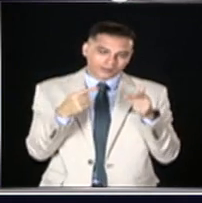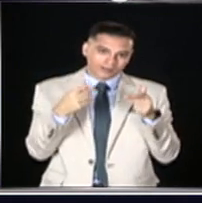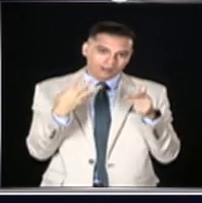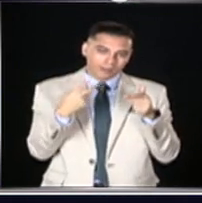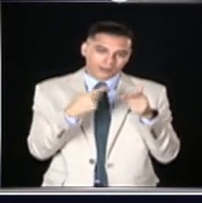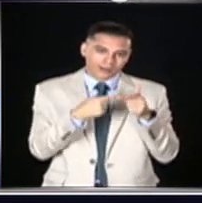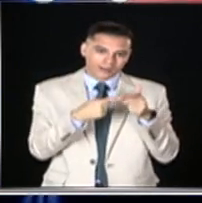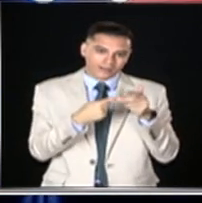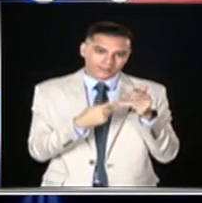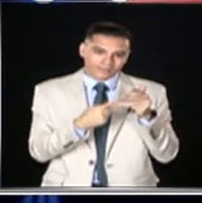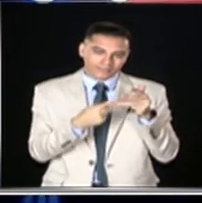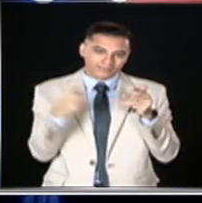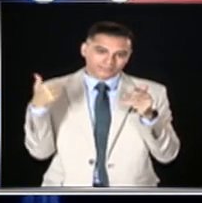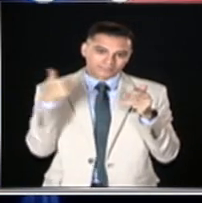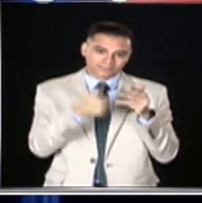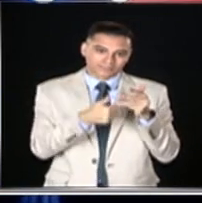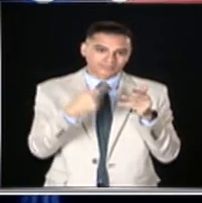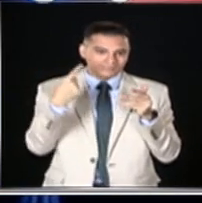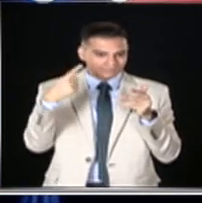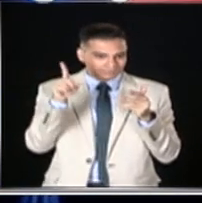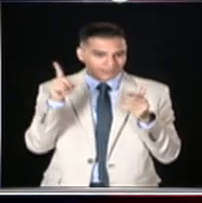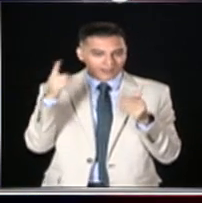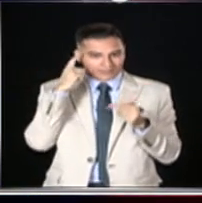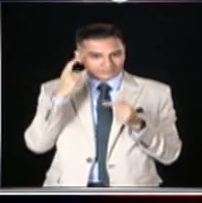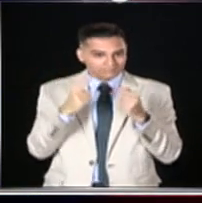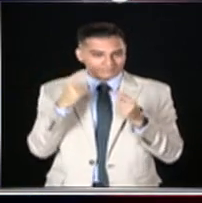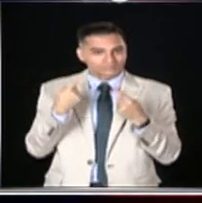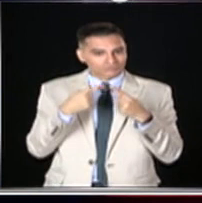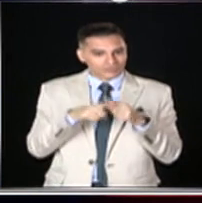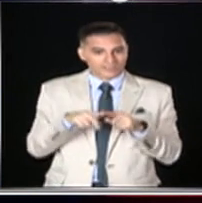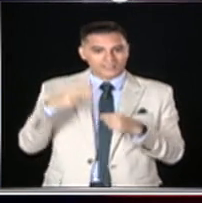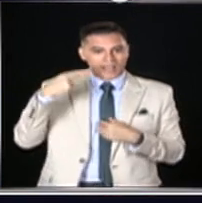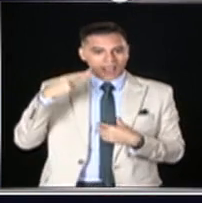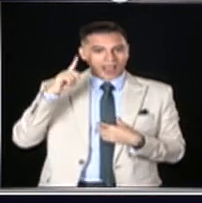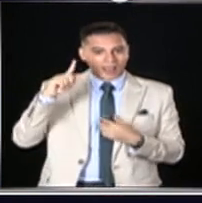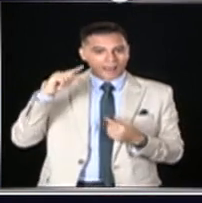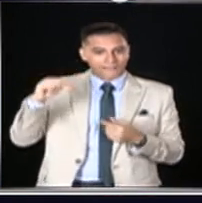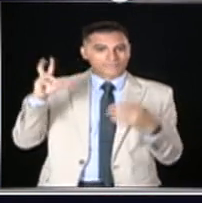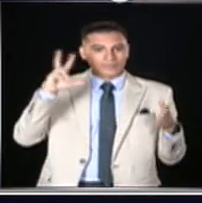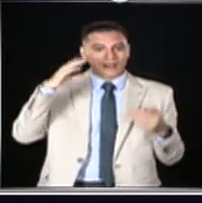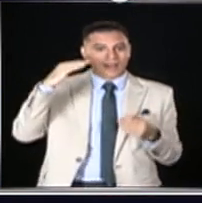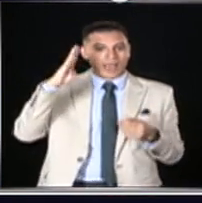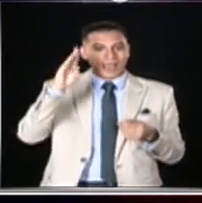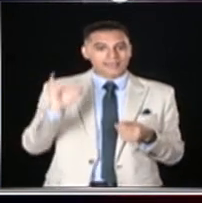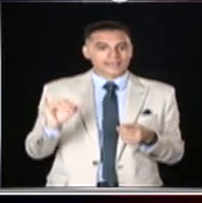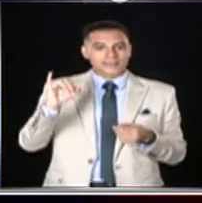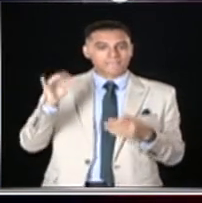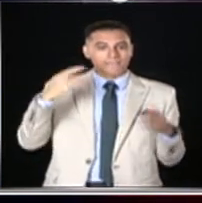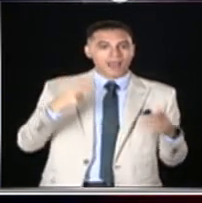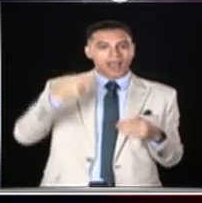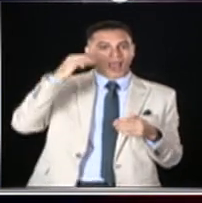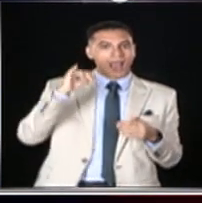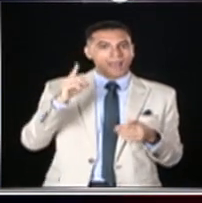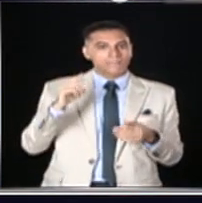أنا مش مصدقكم، أنت مينفعش تسأليني حتى. الفترة دي فترة مهمة في تاريخ مصر. عبد الحكيم